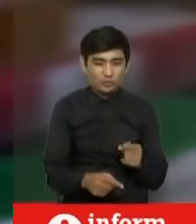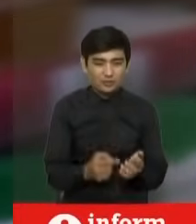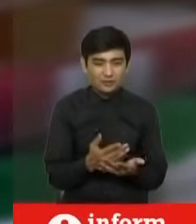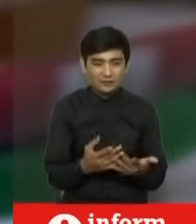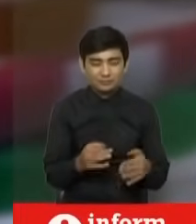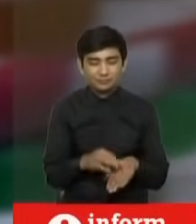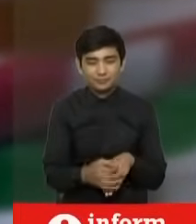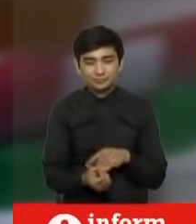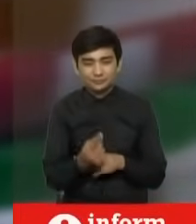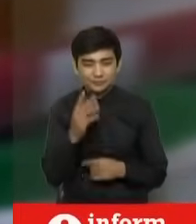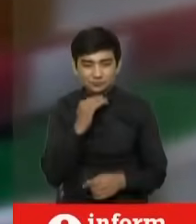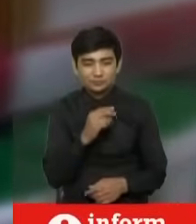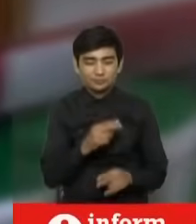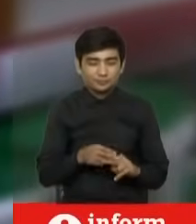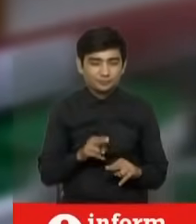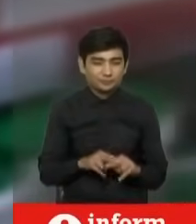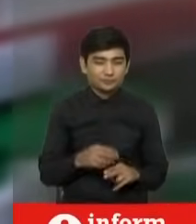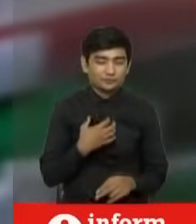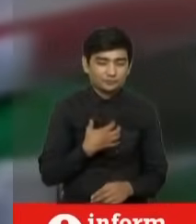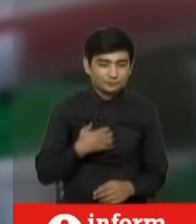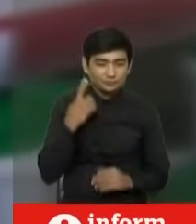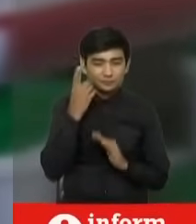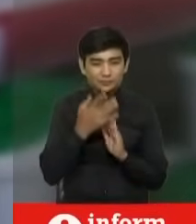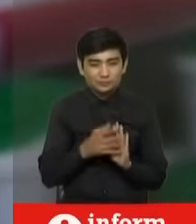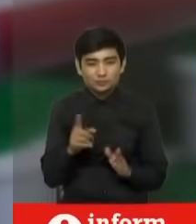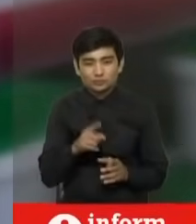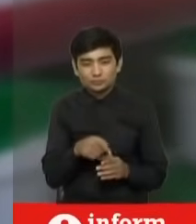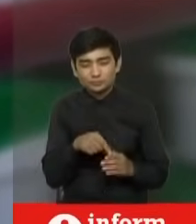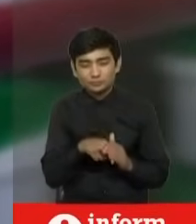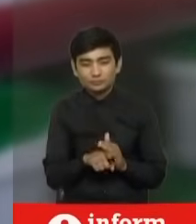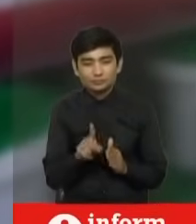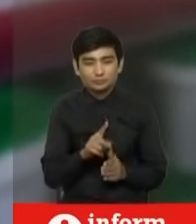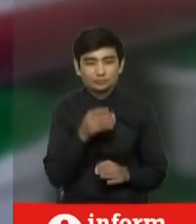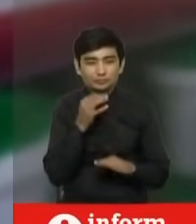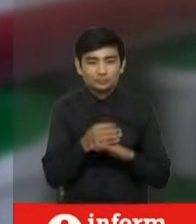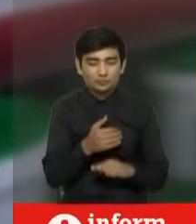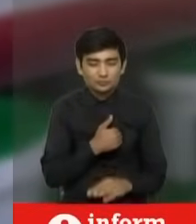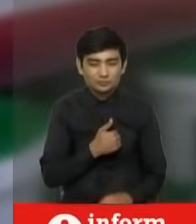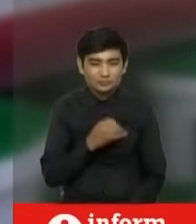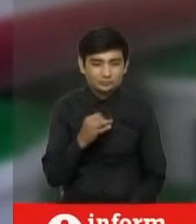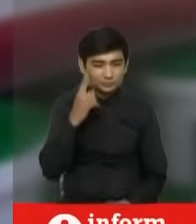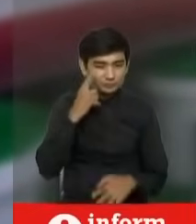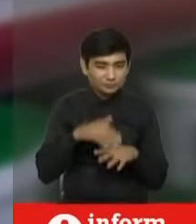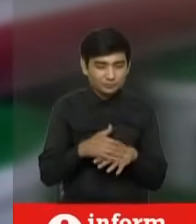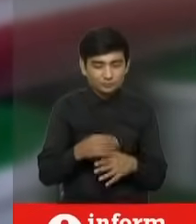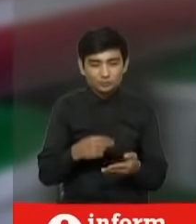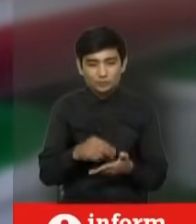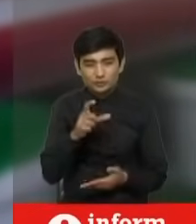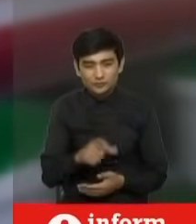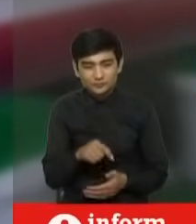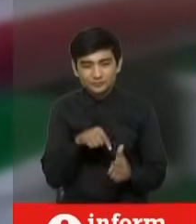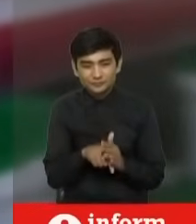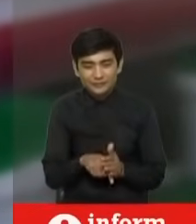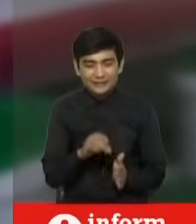негативные последствия. Поэтому важно хотя бы понимать, что за ними скрывается. Но задумываются ли покупатели о том, что скрывается